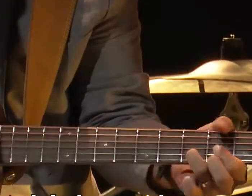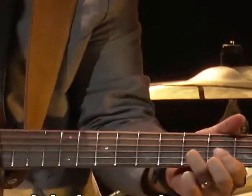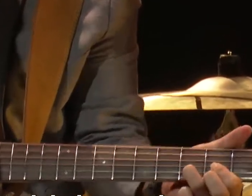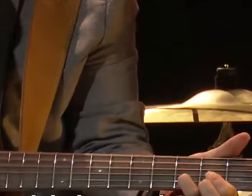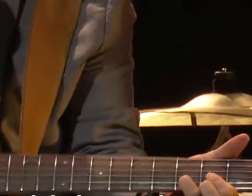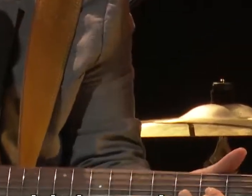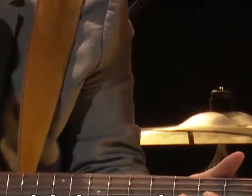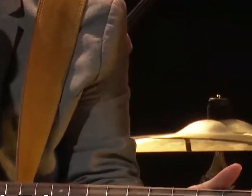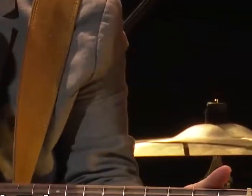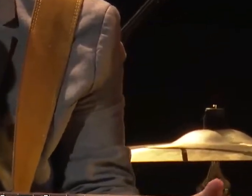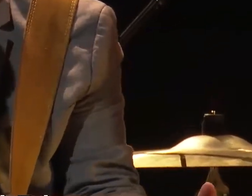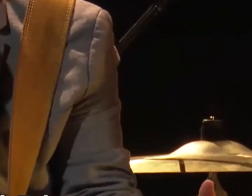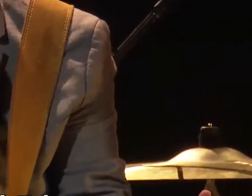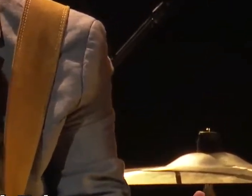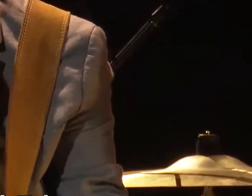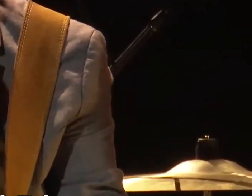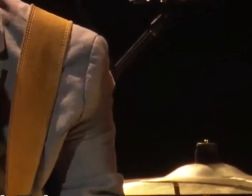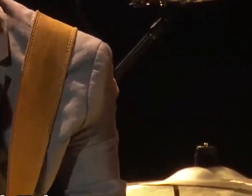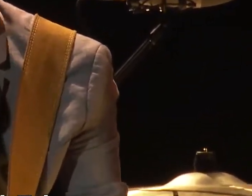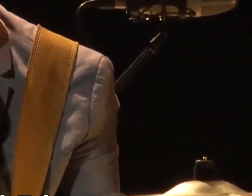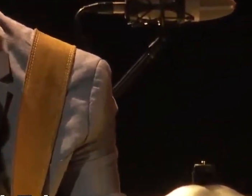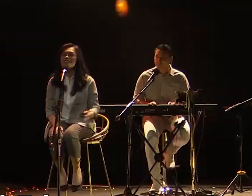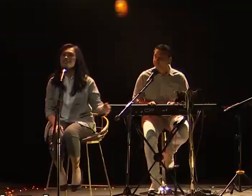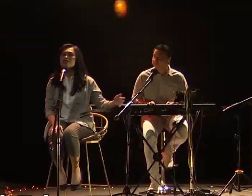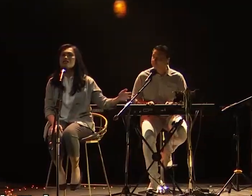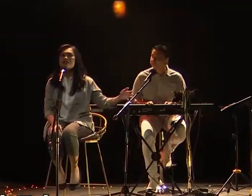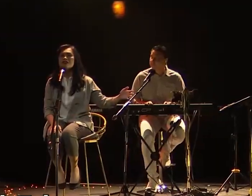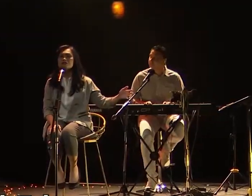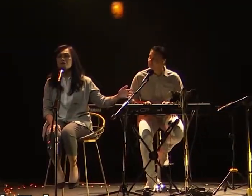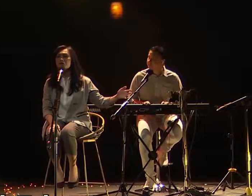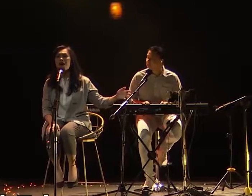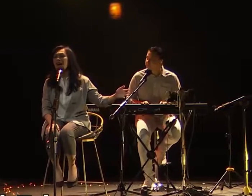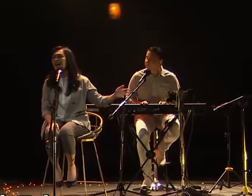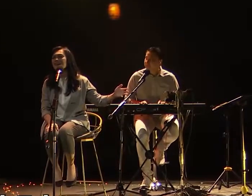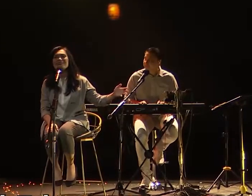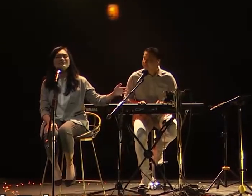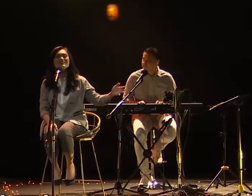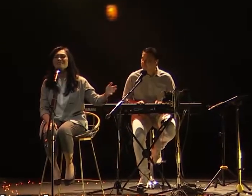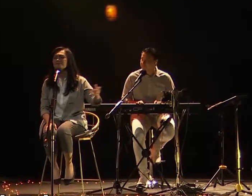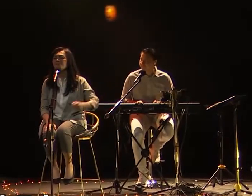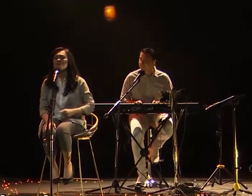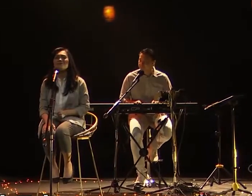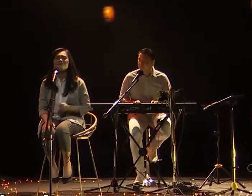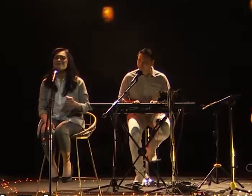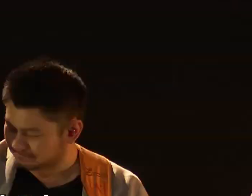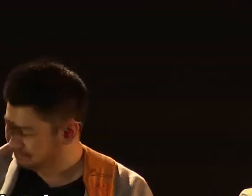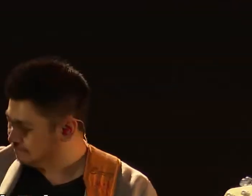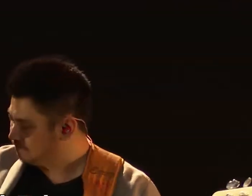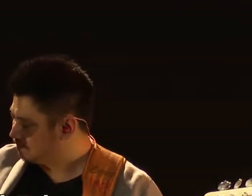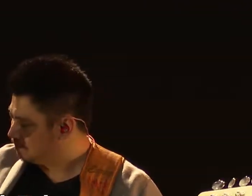akan selalu berserah. Hey, hey Yesuslah Tuhan.